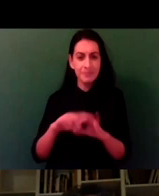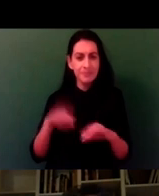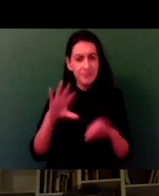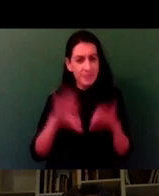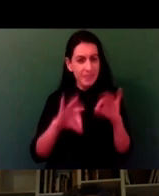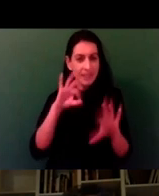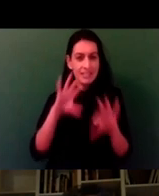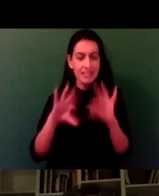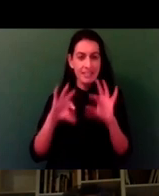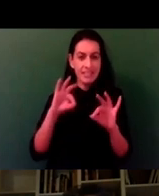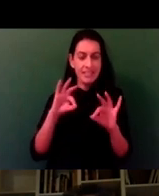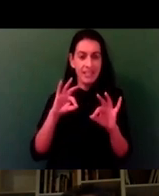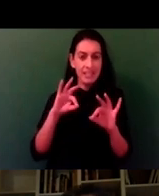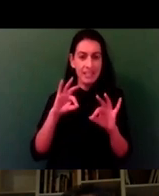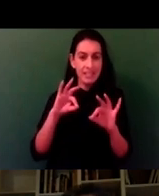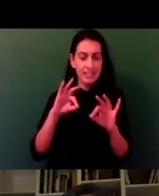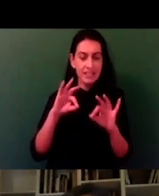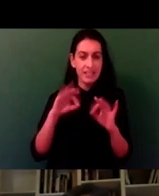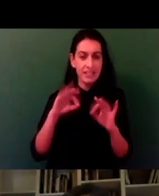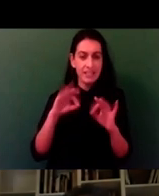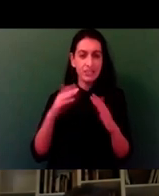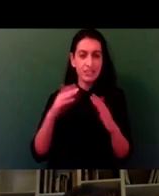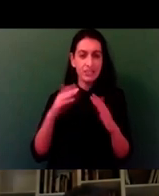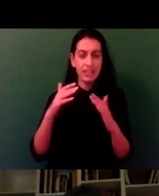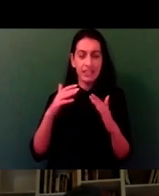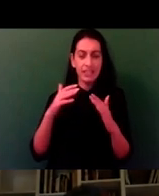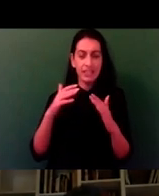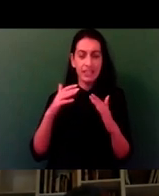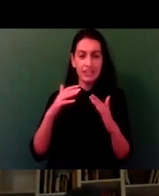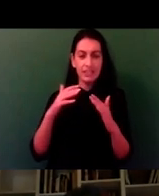anlamında da kademelerinden bahsetmek. Hangi nasıl